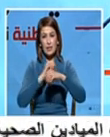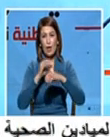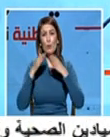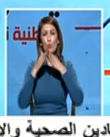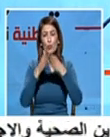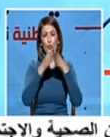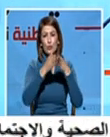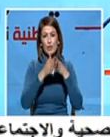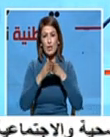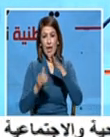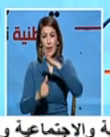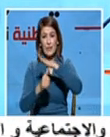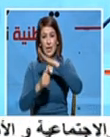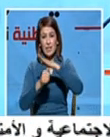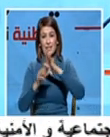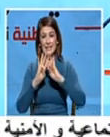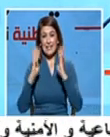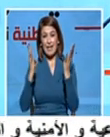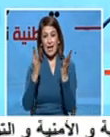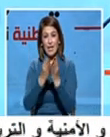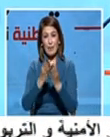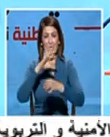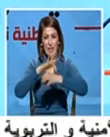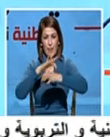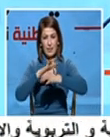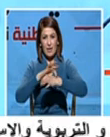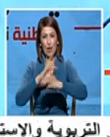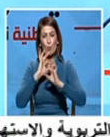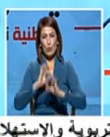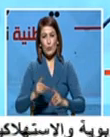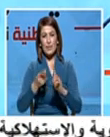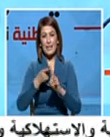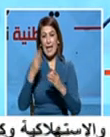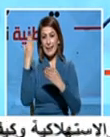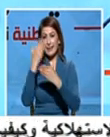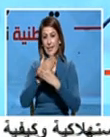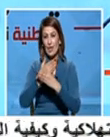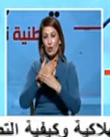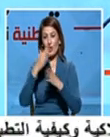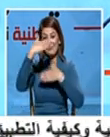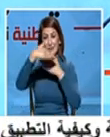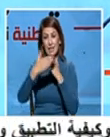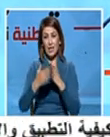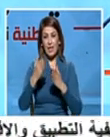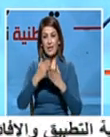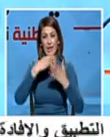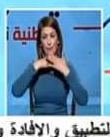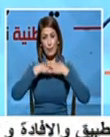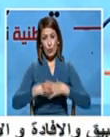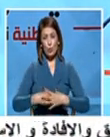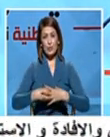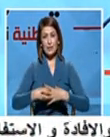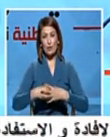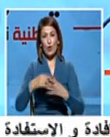العماده الاطباء؟ احنا كل مره معناتها التدخل نتاعنا كخليه احاطه نفسيه هو وقائي.